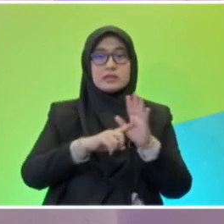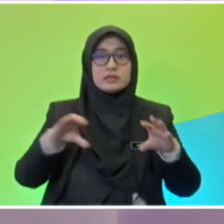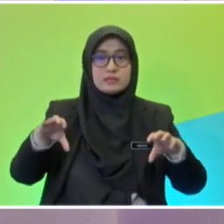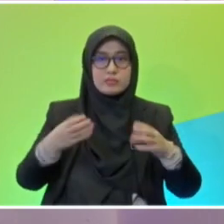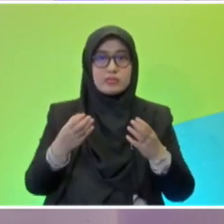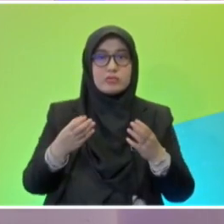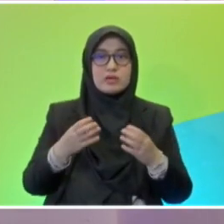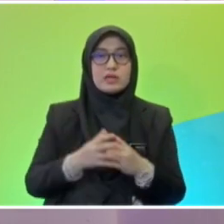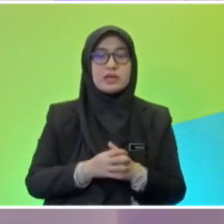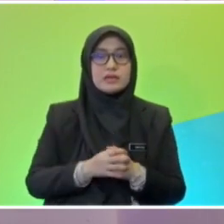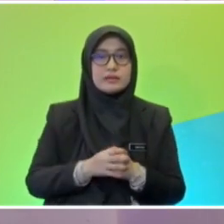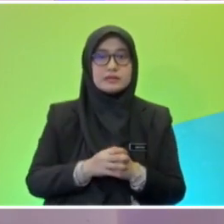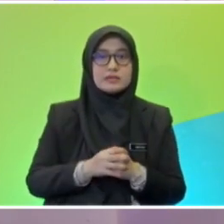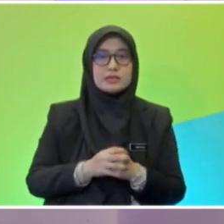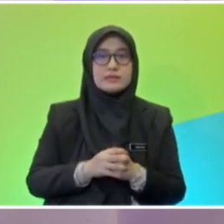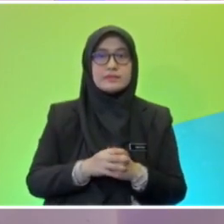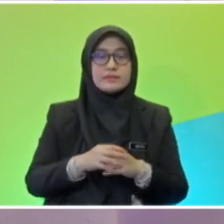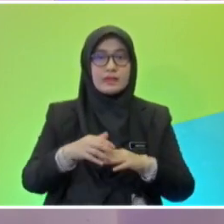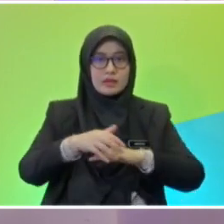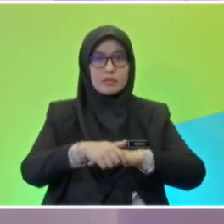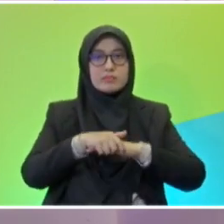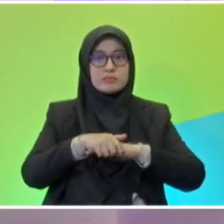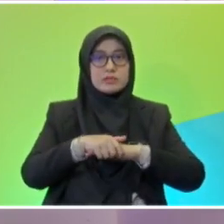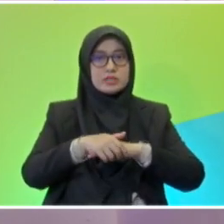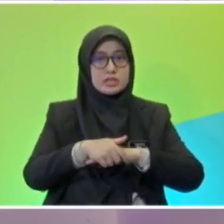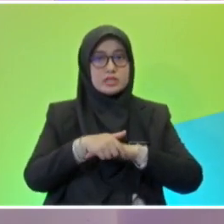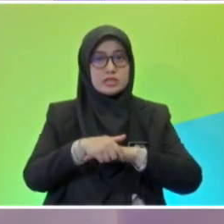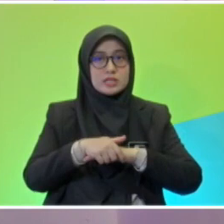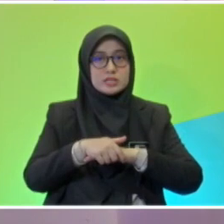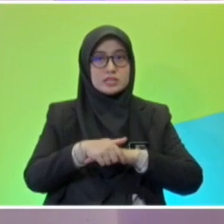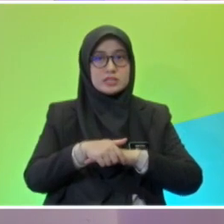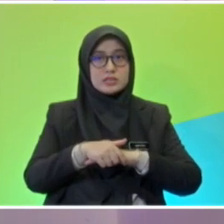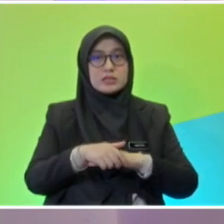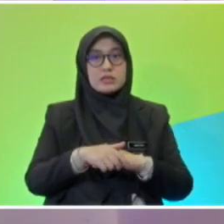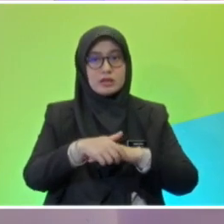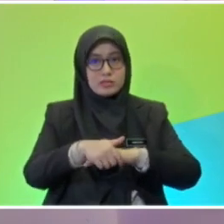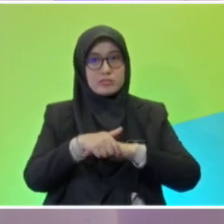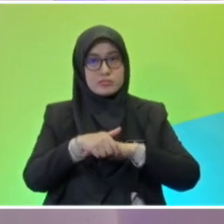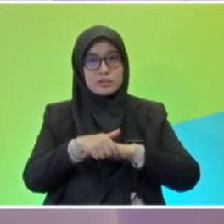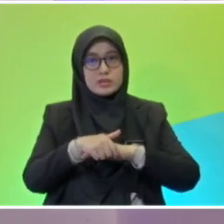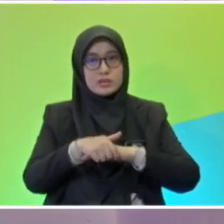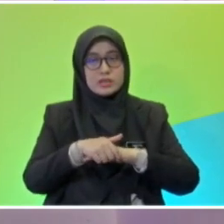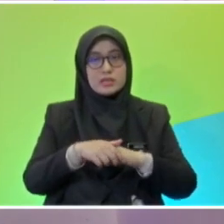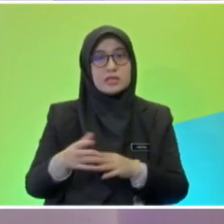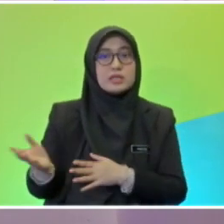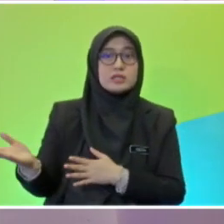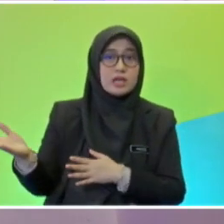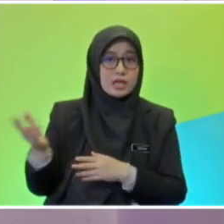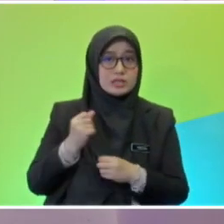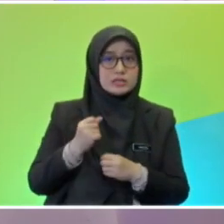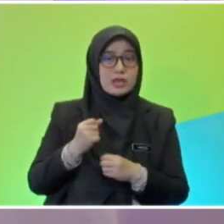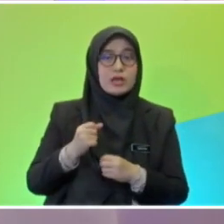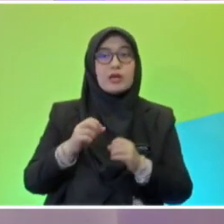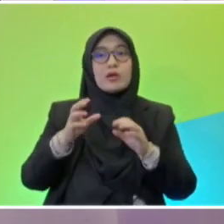memang antara kumpulan ini tadi Belanda dengan British Jadi mereka akhirnya soko-mun antara satu sama lain untuk memadamkan kebangkitan